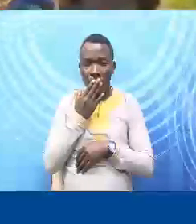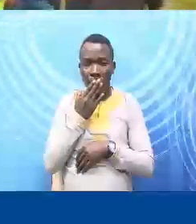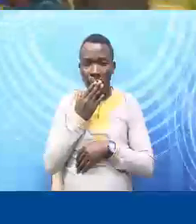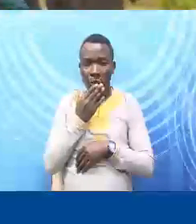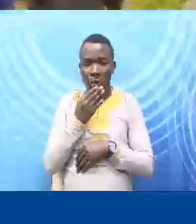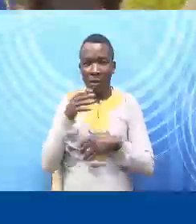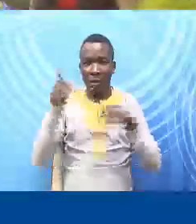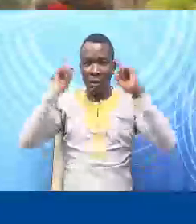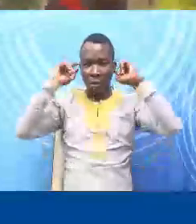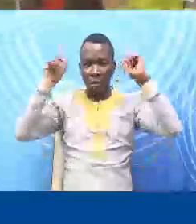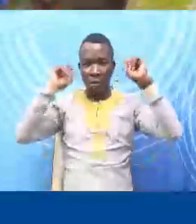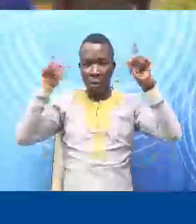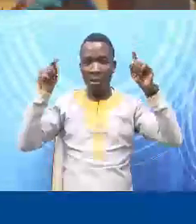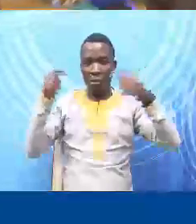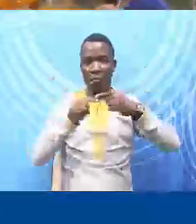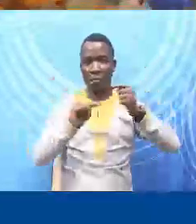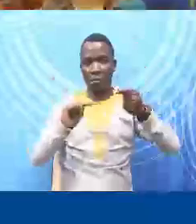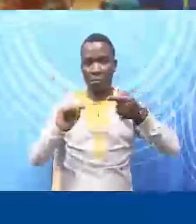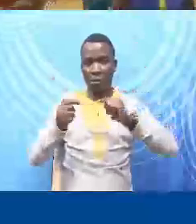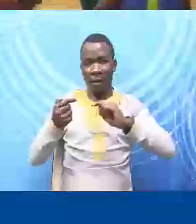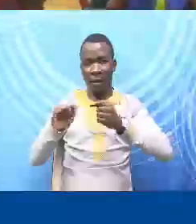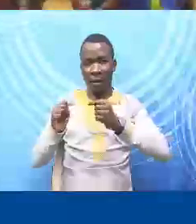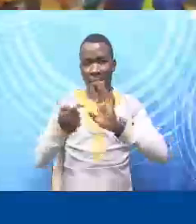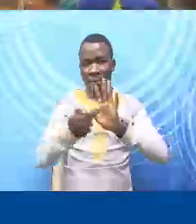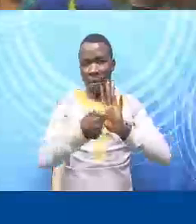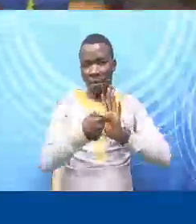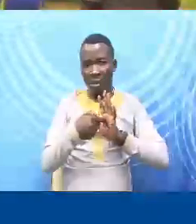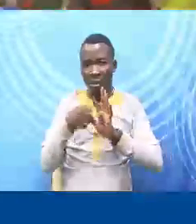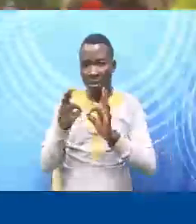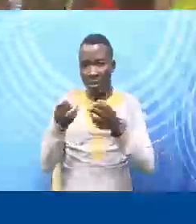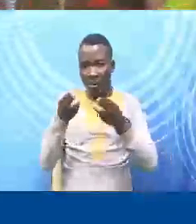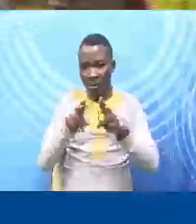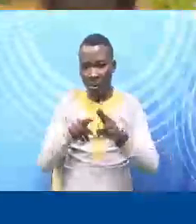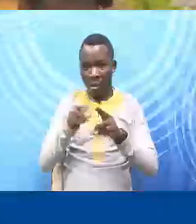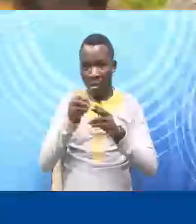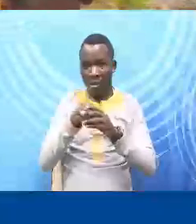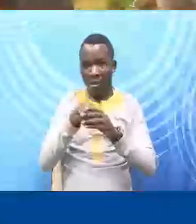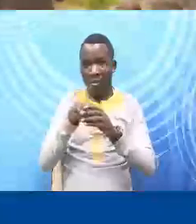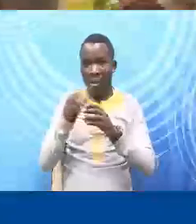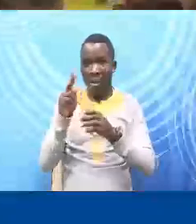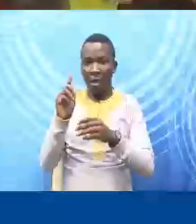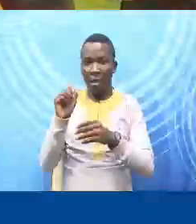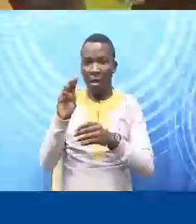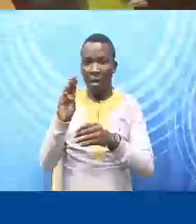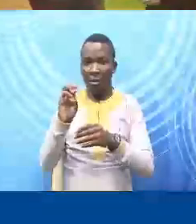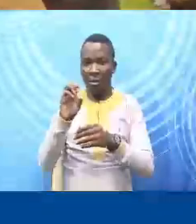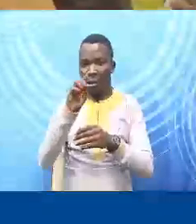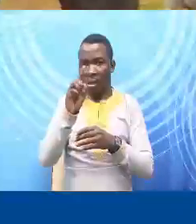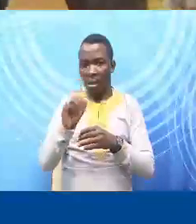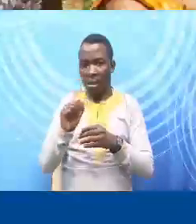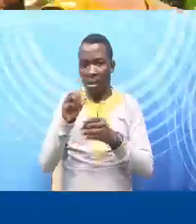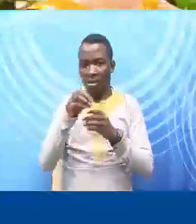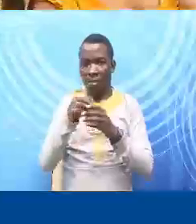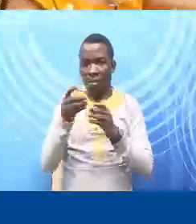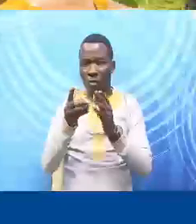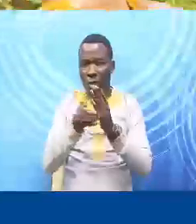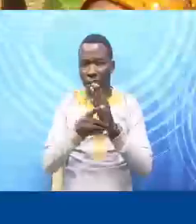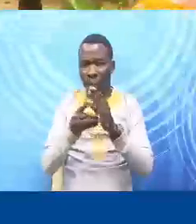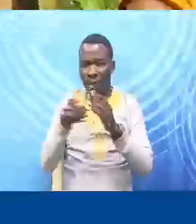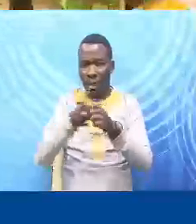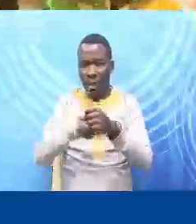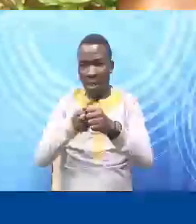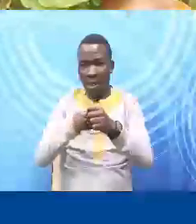Urusaku, guterana amagambo ndetse no gushyamirana nibyo byarangwagaho ibi byabereye mu mudugudu wa Kungu, akagari ka Kabeza, mu murenge wa Cyuve, wa karere ka Musanze. Ibi ngo